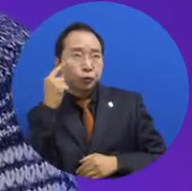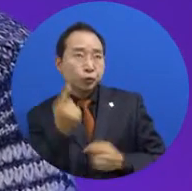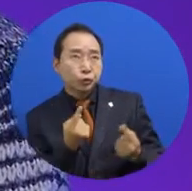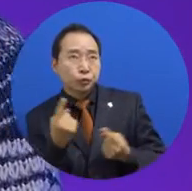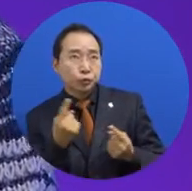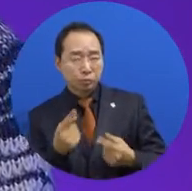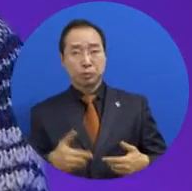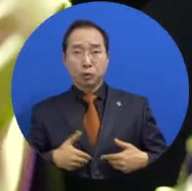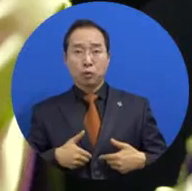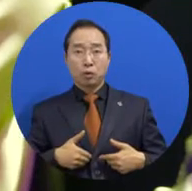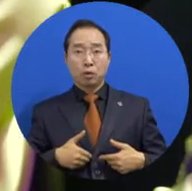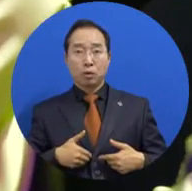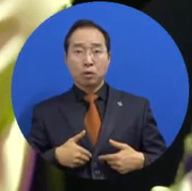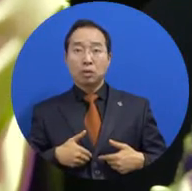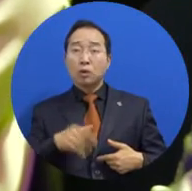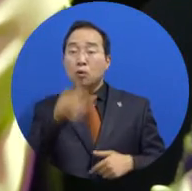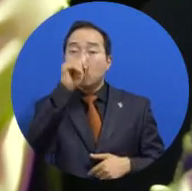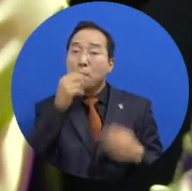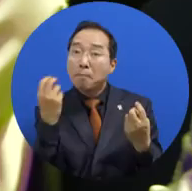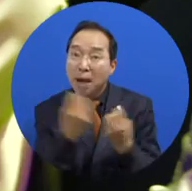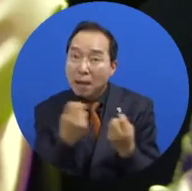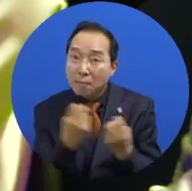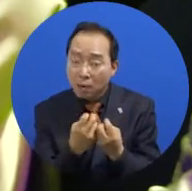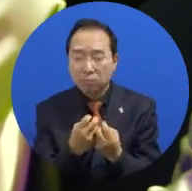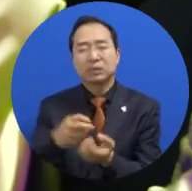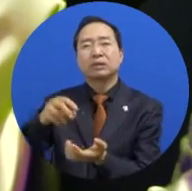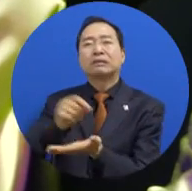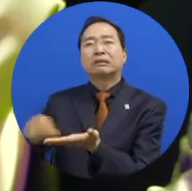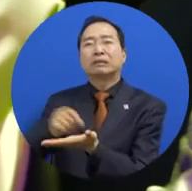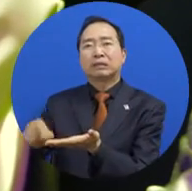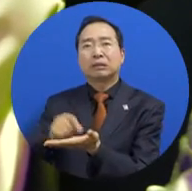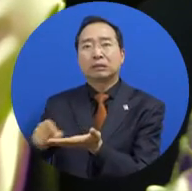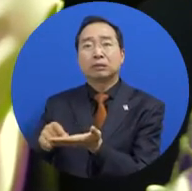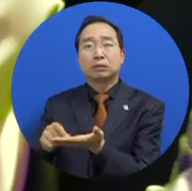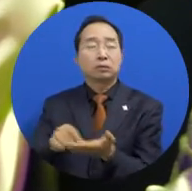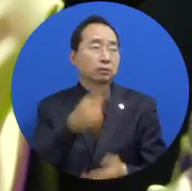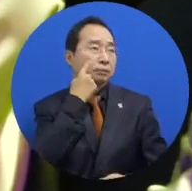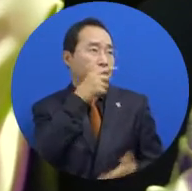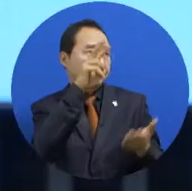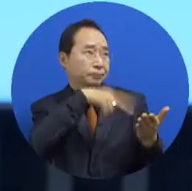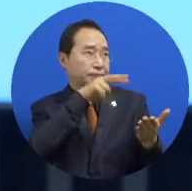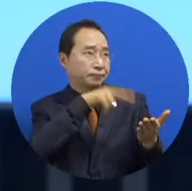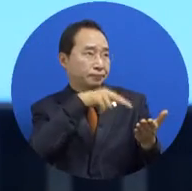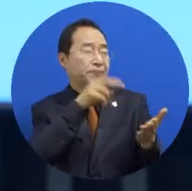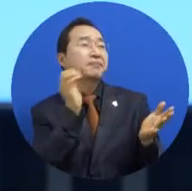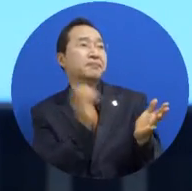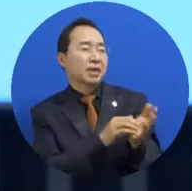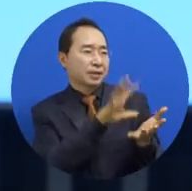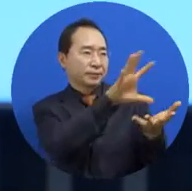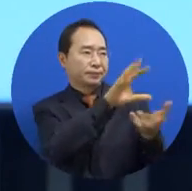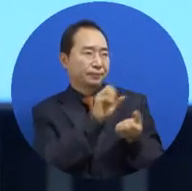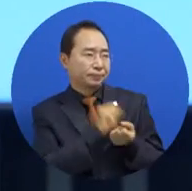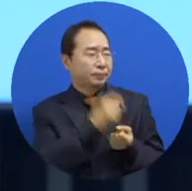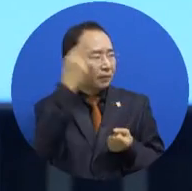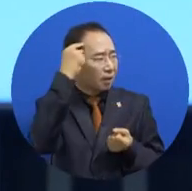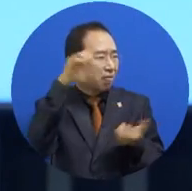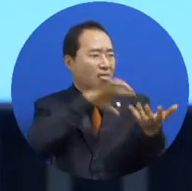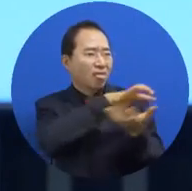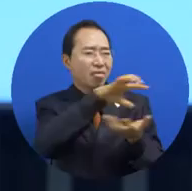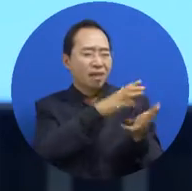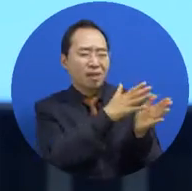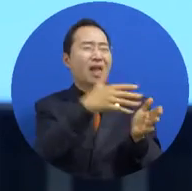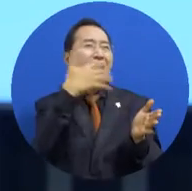조율하는 게 있어야겠죠? 그거에 가장 좋은 게 읽고 쓰는 거, 쓰는 것이라는 거죠. 내가 읽은 걸 서로